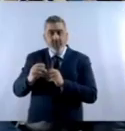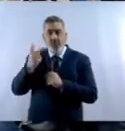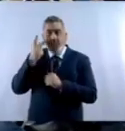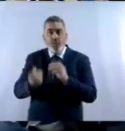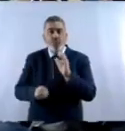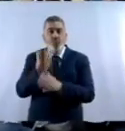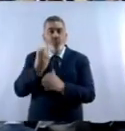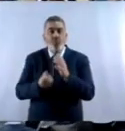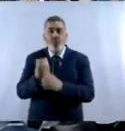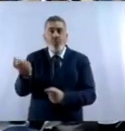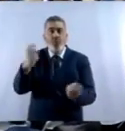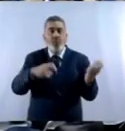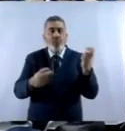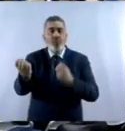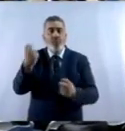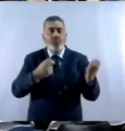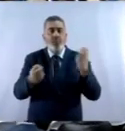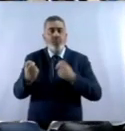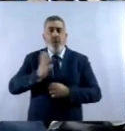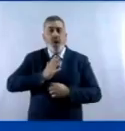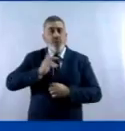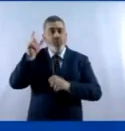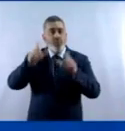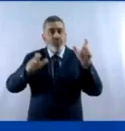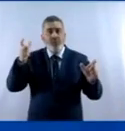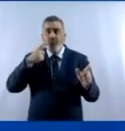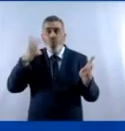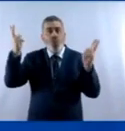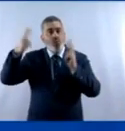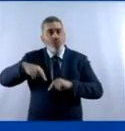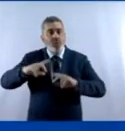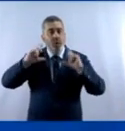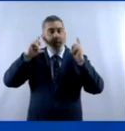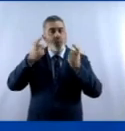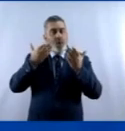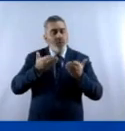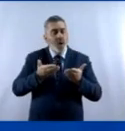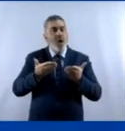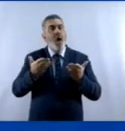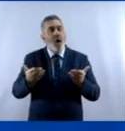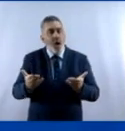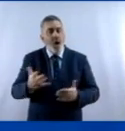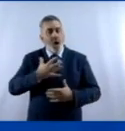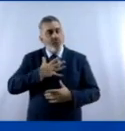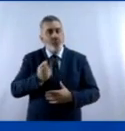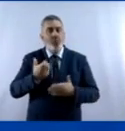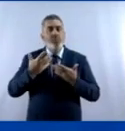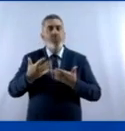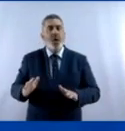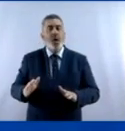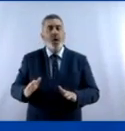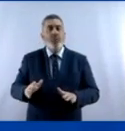φίλους. Πολίτες που μας γνώρισαν, πολίτες που μας πίστεψαν, πολίτες που